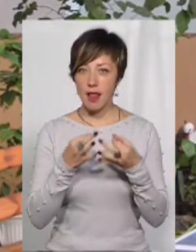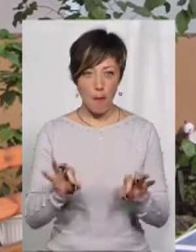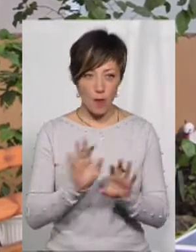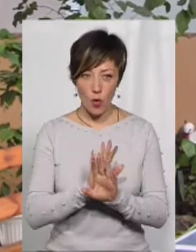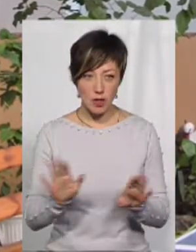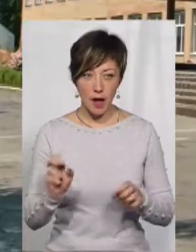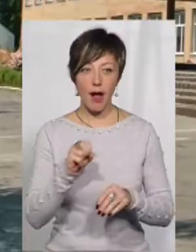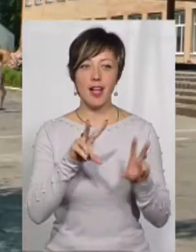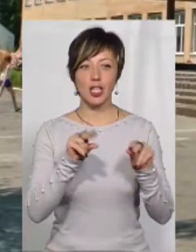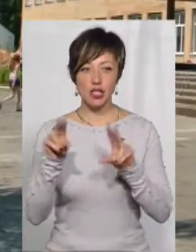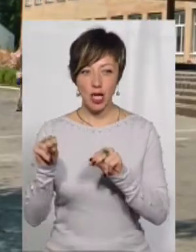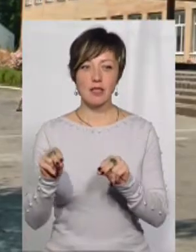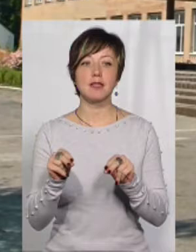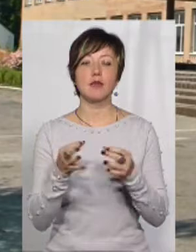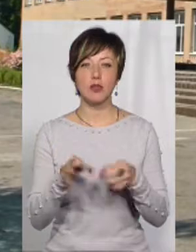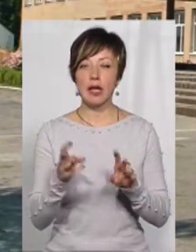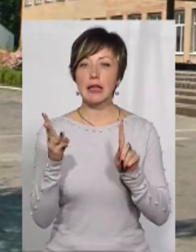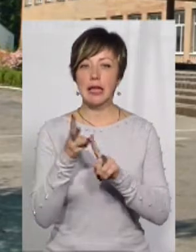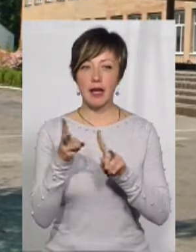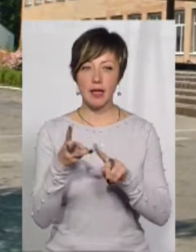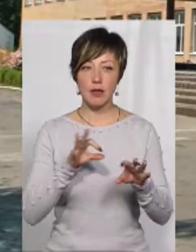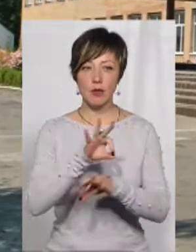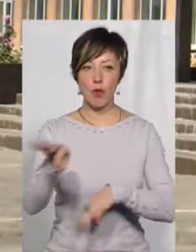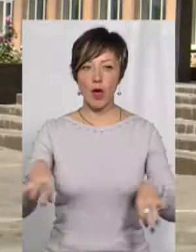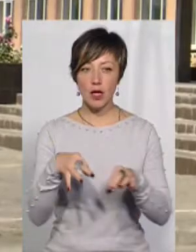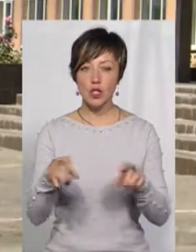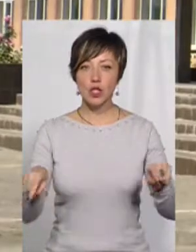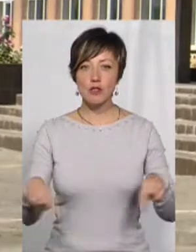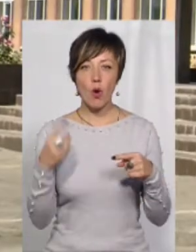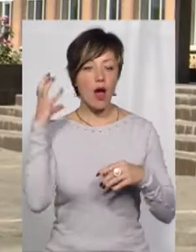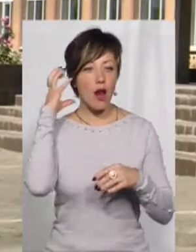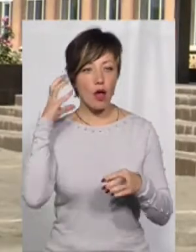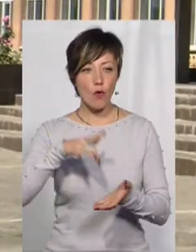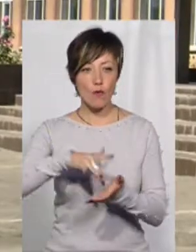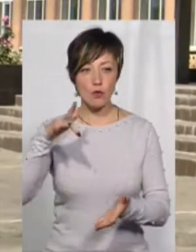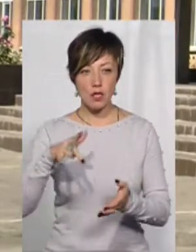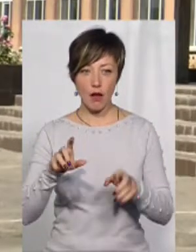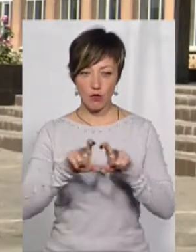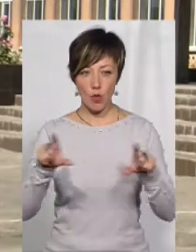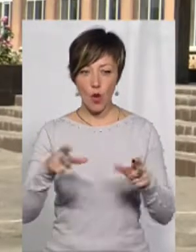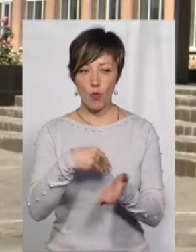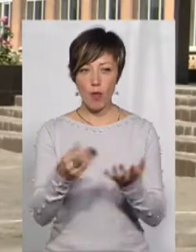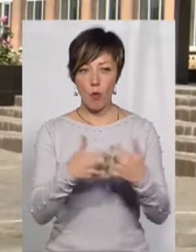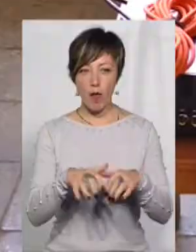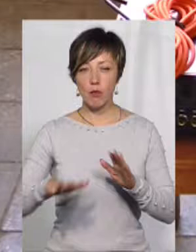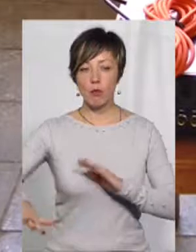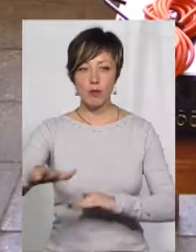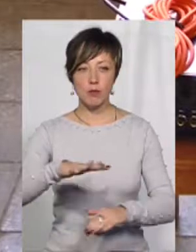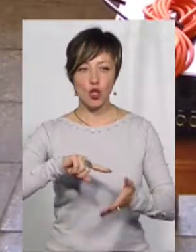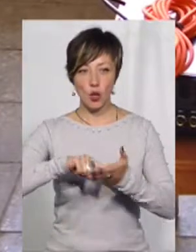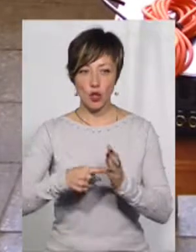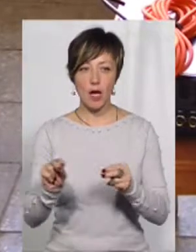але на щастя він пройшов. Третій учнівський проект стосується створення радіовузла в Солобковецькій школі. Обладнання купили, приміщення для шкільної